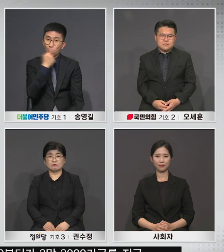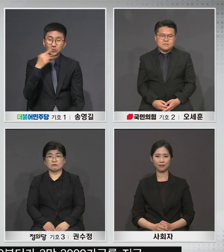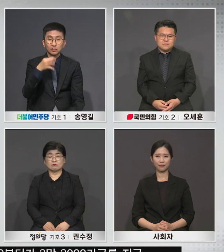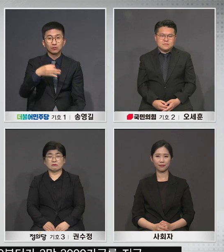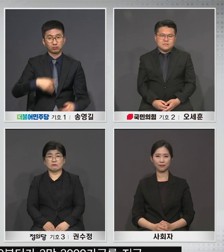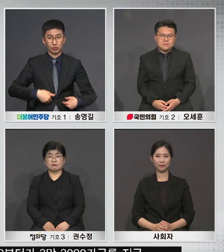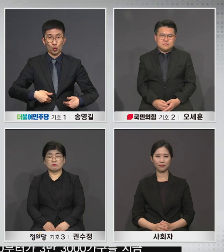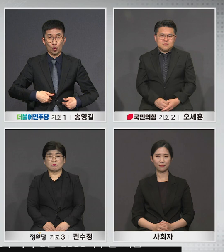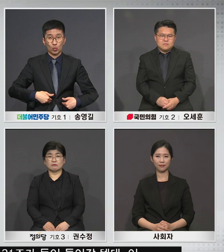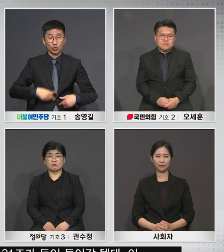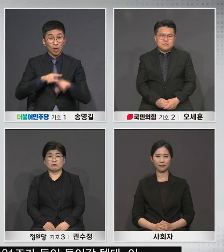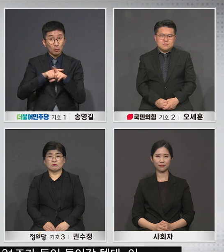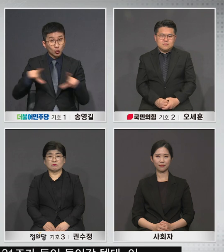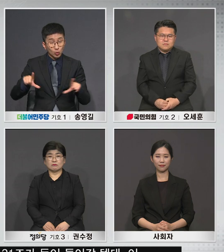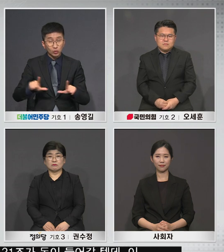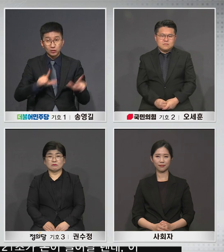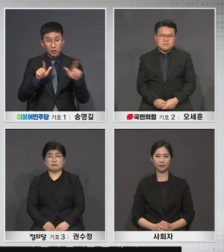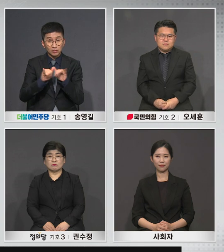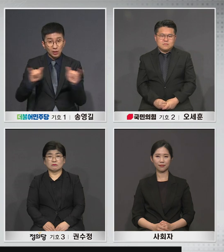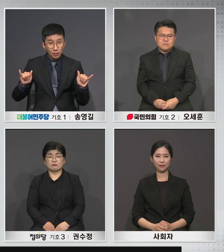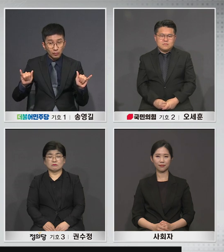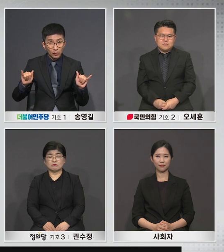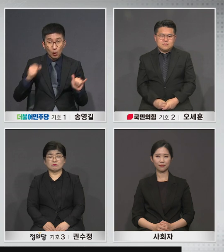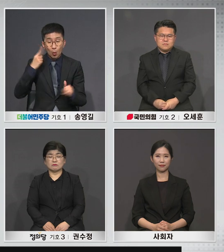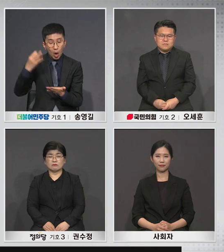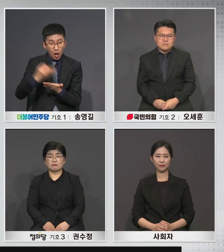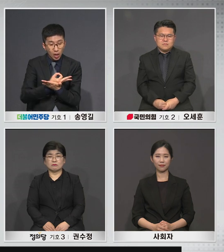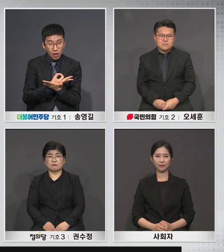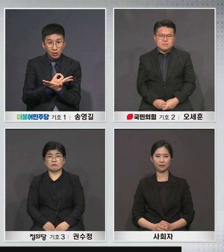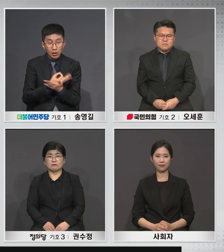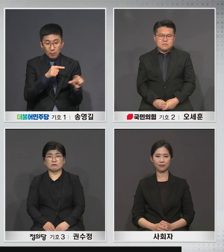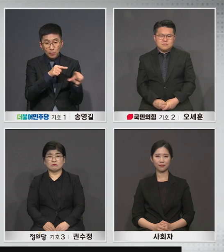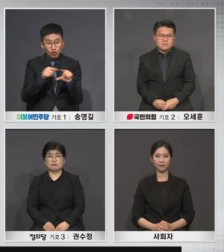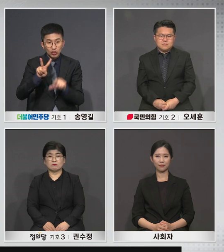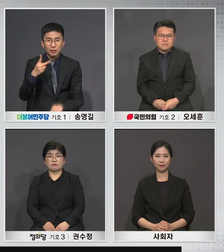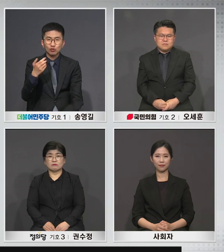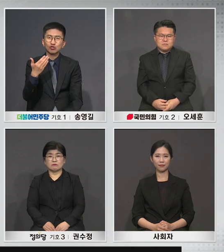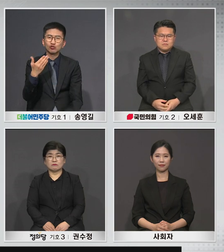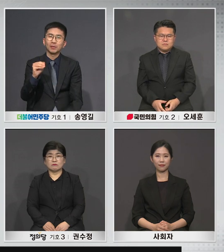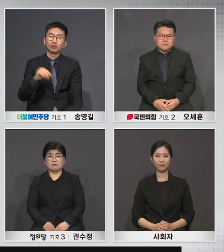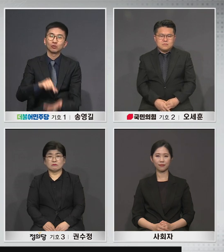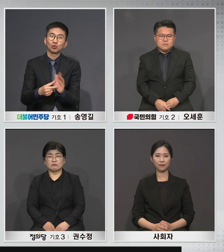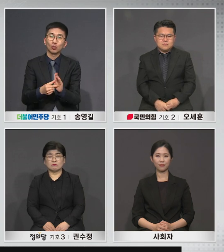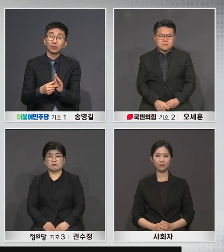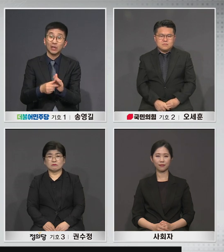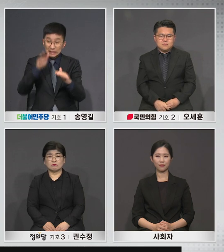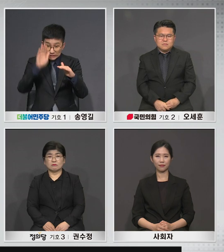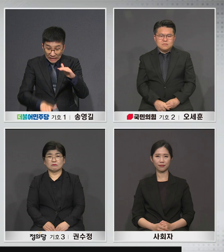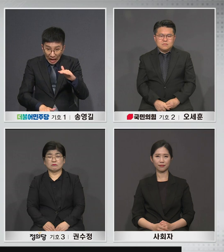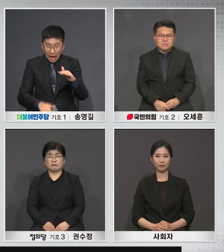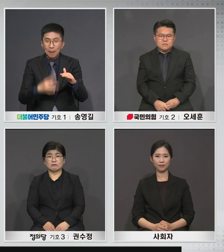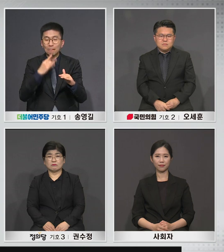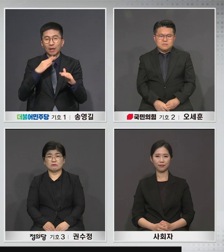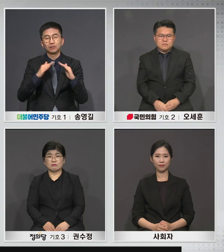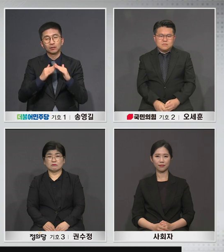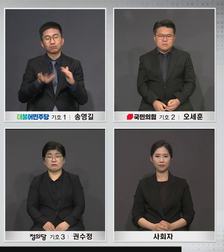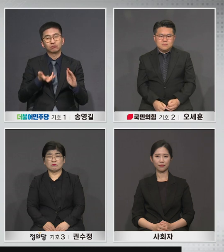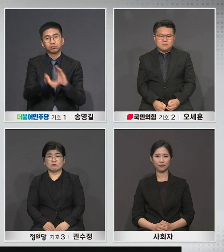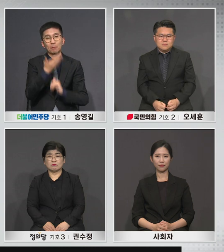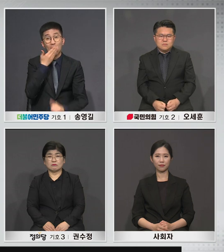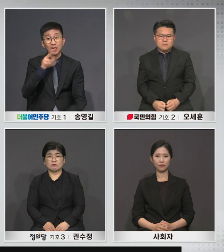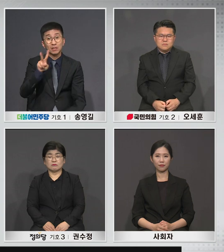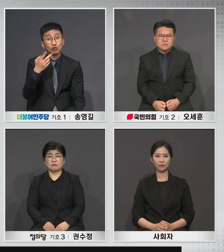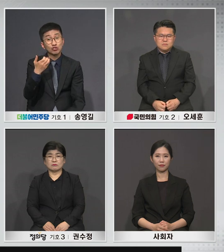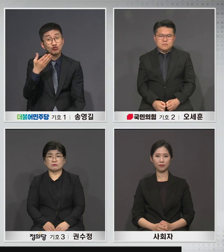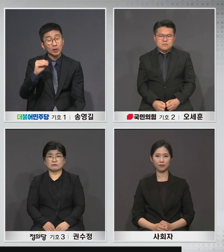평균 근로자 1인 월 소득이 299만 원입니다. 그 이하만이 들어갈 자격이 있다는 건데 도대체 299만 원 월급 받은